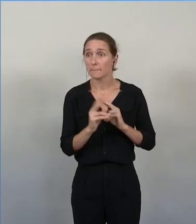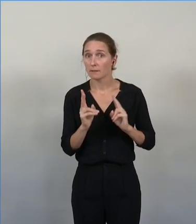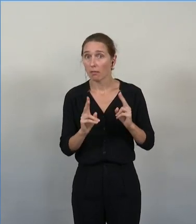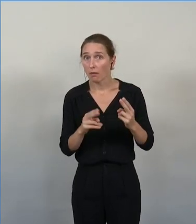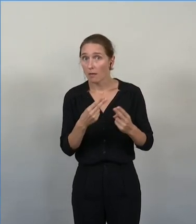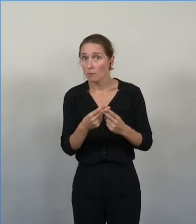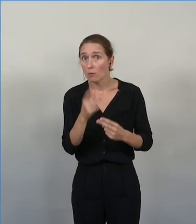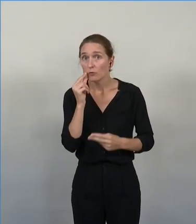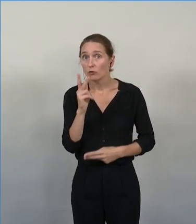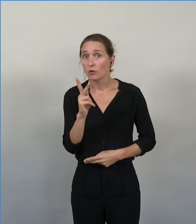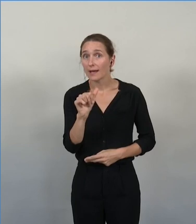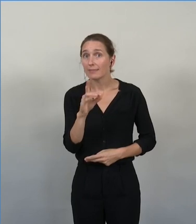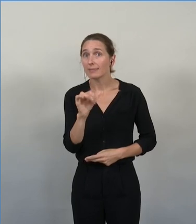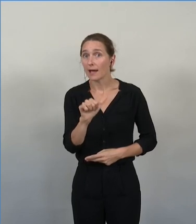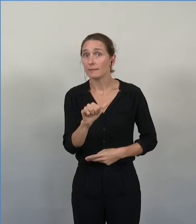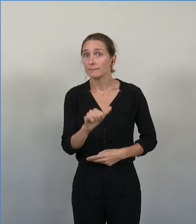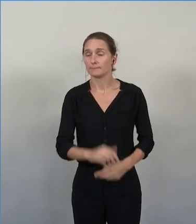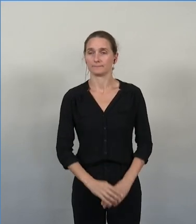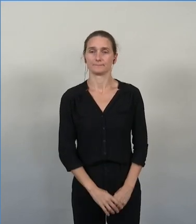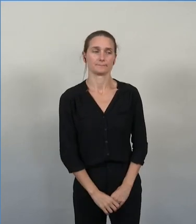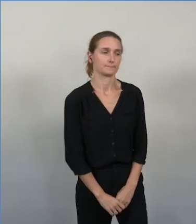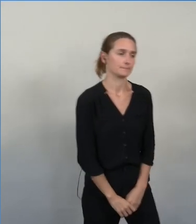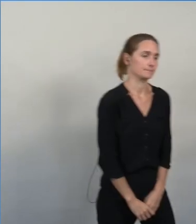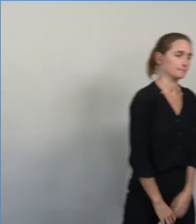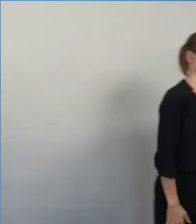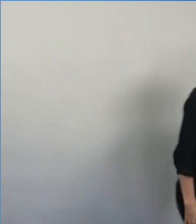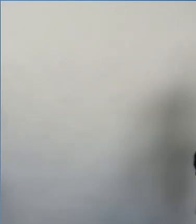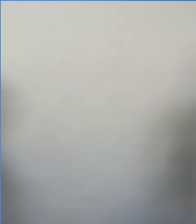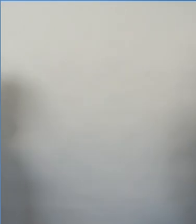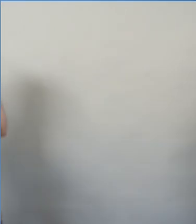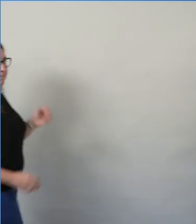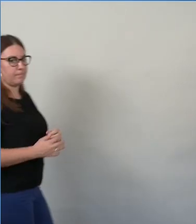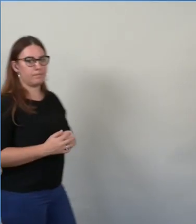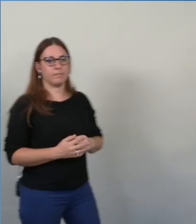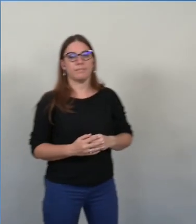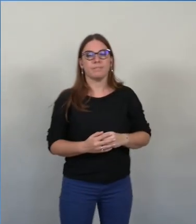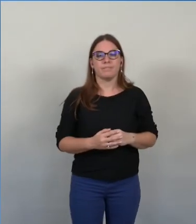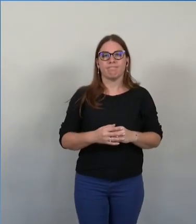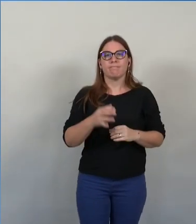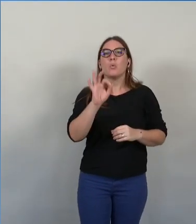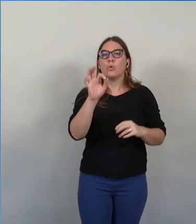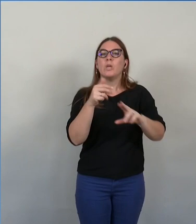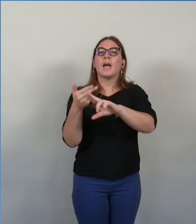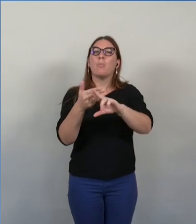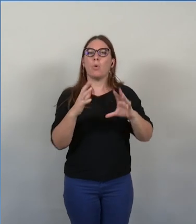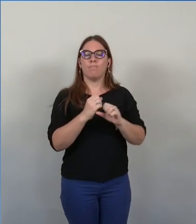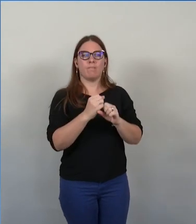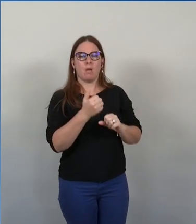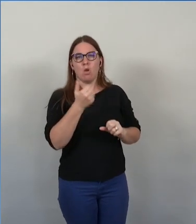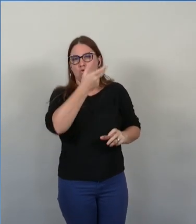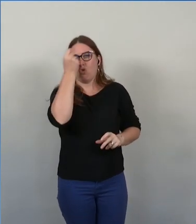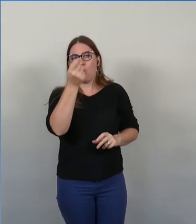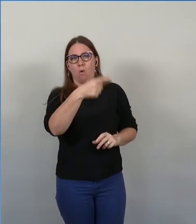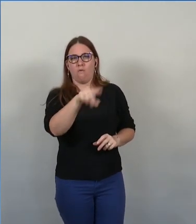monsieur cADAM quelques éléments de de réponse je peux comprendre la la prudence ou la circonspection avec laquelle vous regardez ce